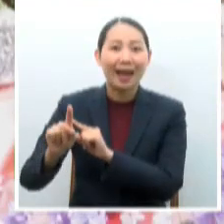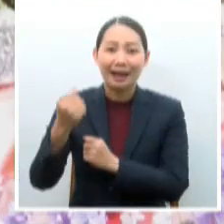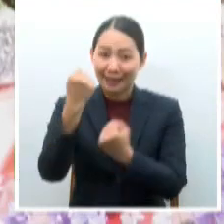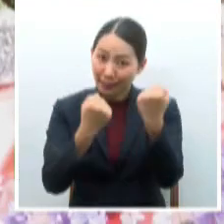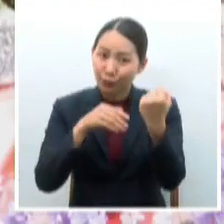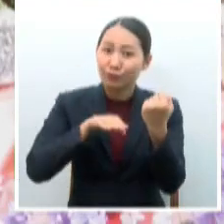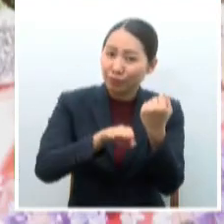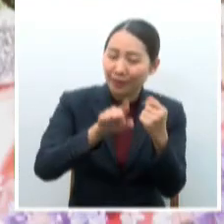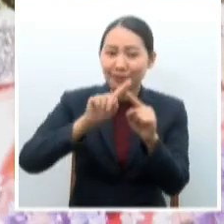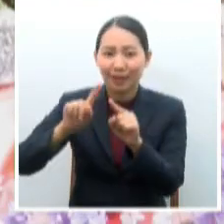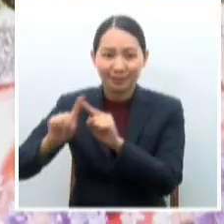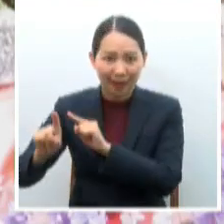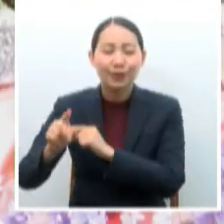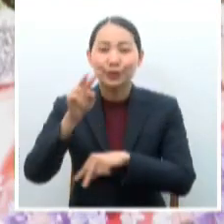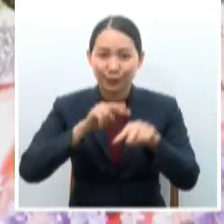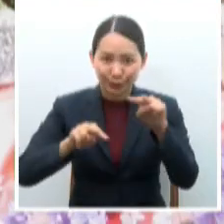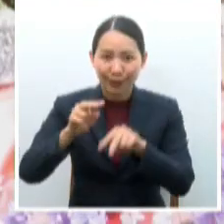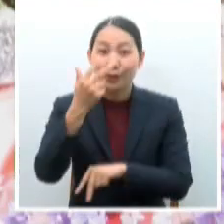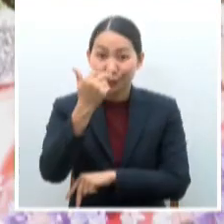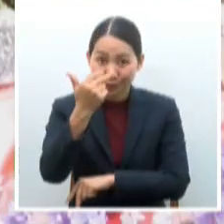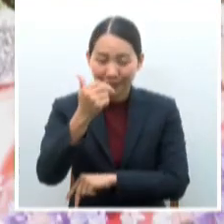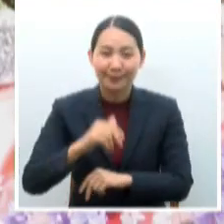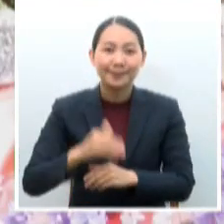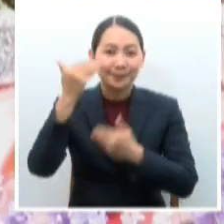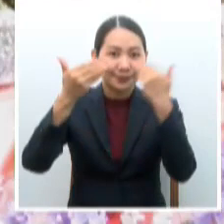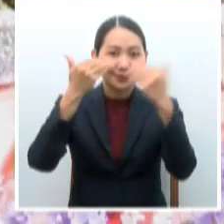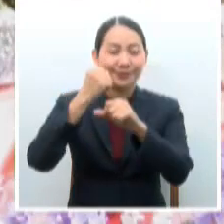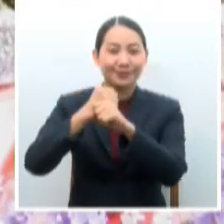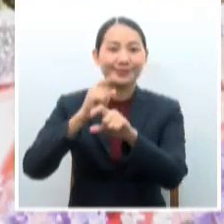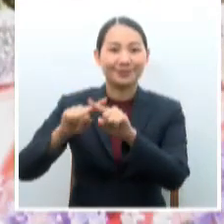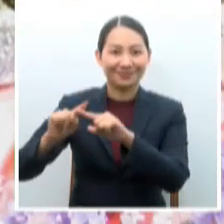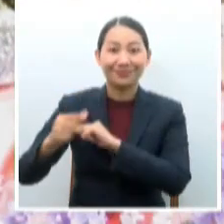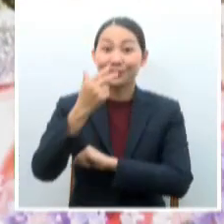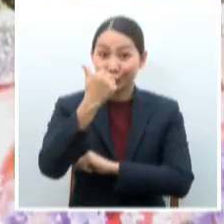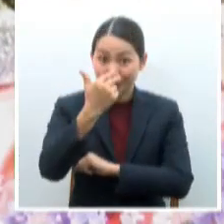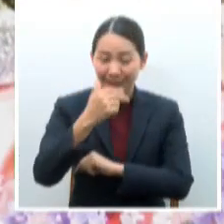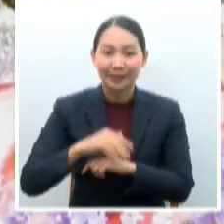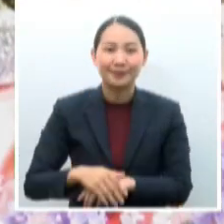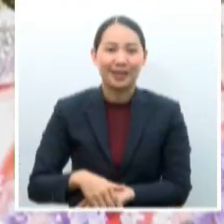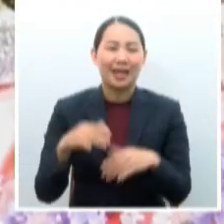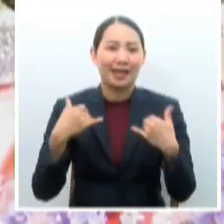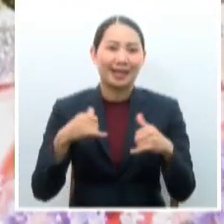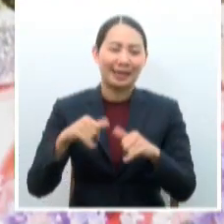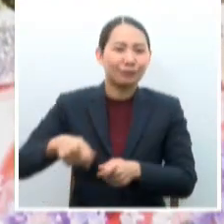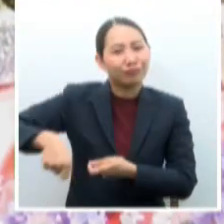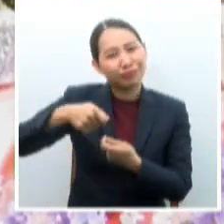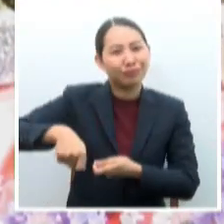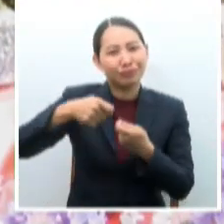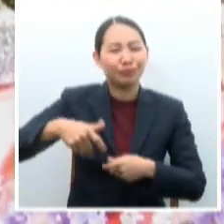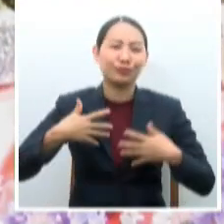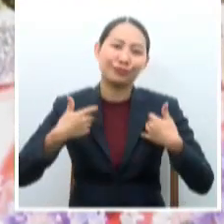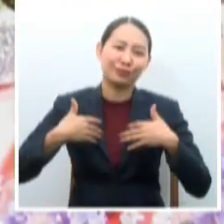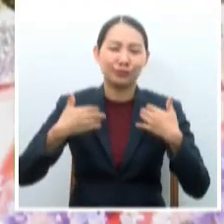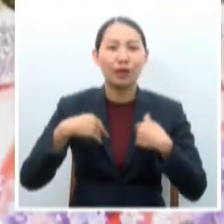ระวังนะครับดูแลทุกกิจกรรมดูแลทั้งเรื่องของการเล่นน้ำนะครับเล่นสงกรานต์ก็ให้ความระมัดระ